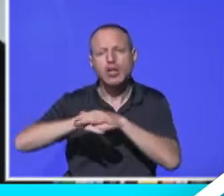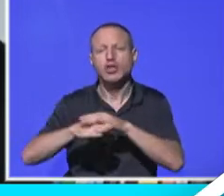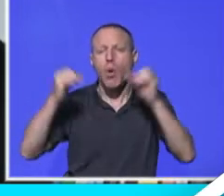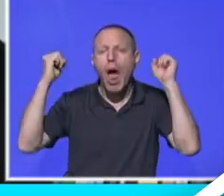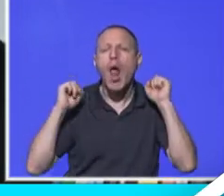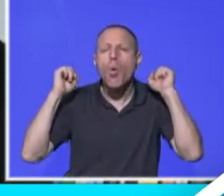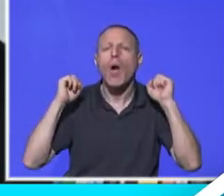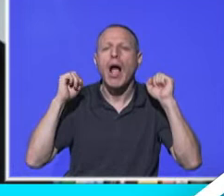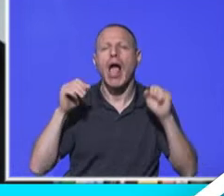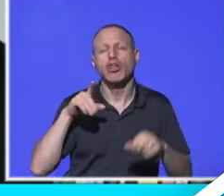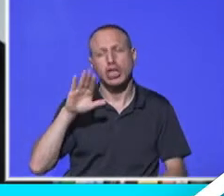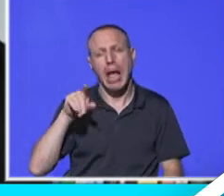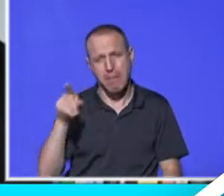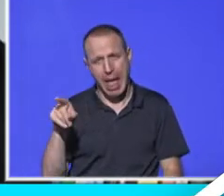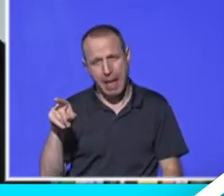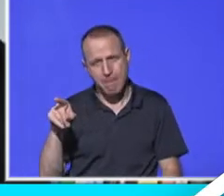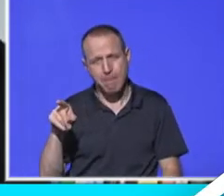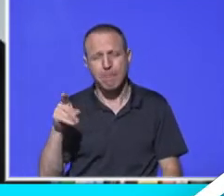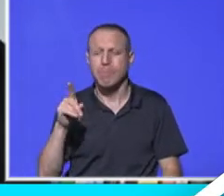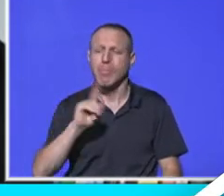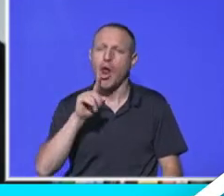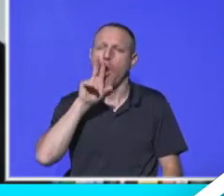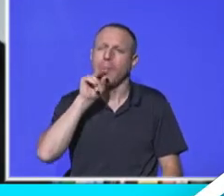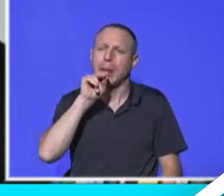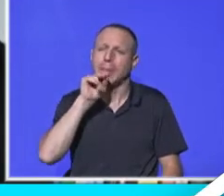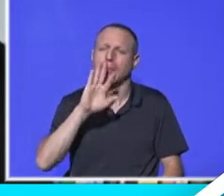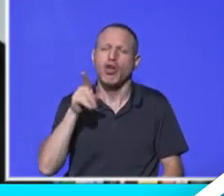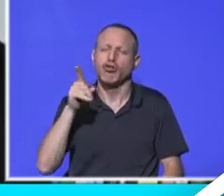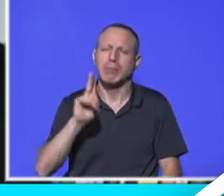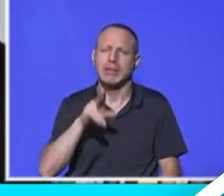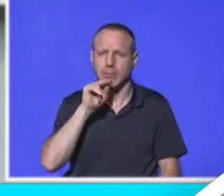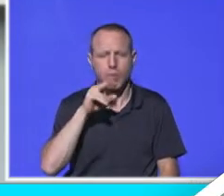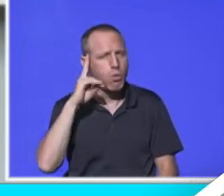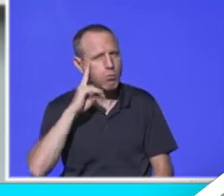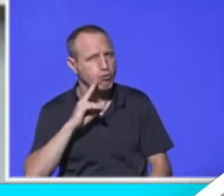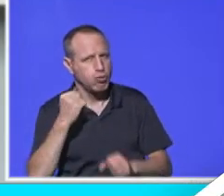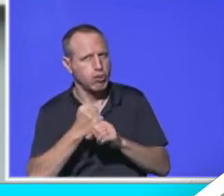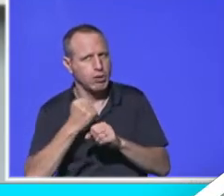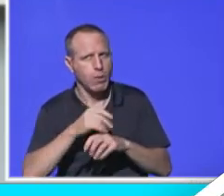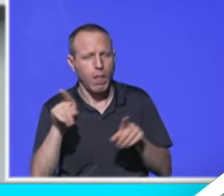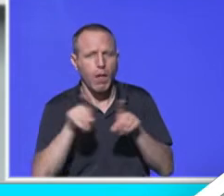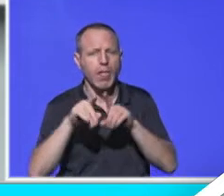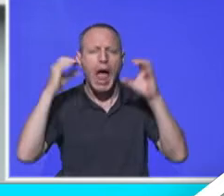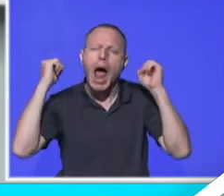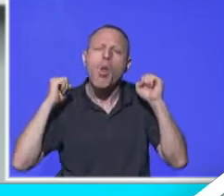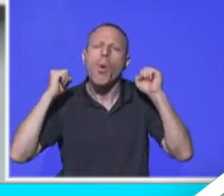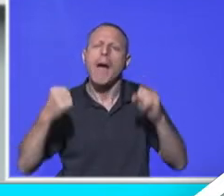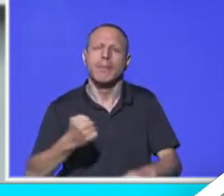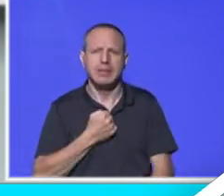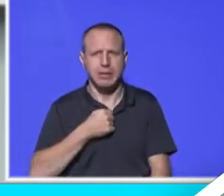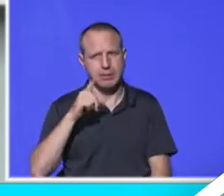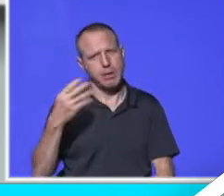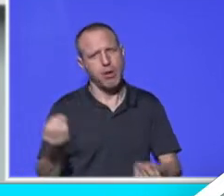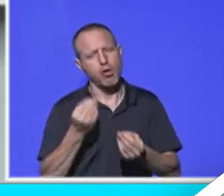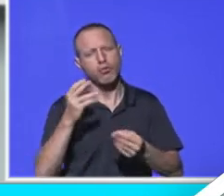ממש ממלמלים משהו שהם צריכים למלמל. הבושות שעשו לאותה אלונקה מסכנה, זה משהו שעוד ידברו